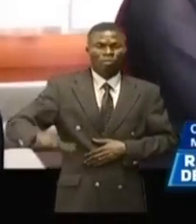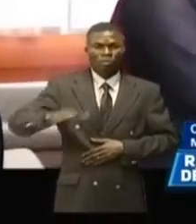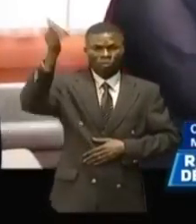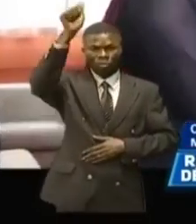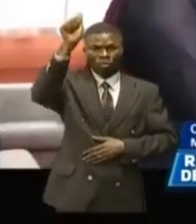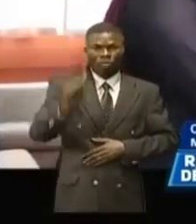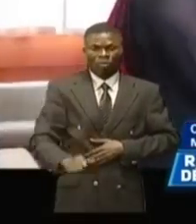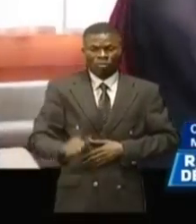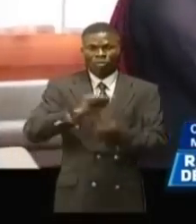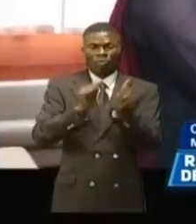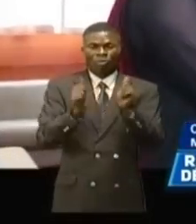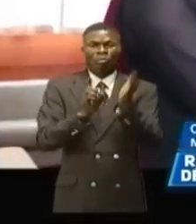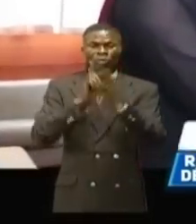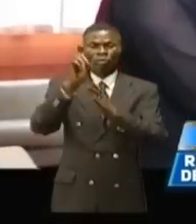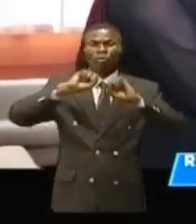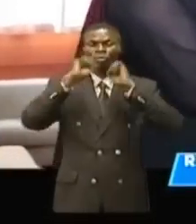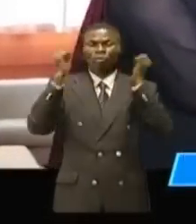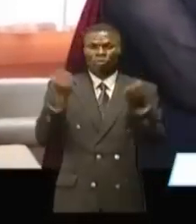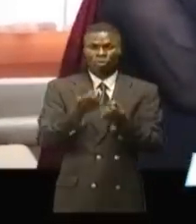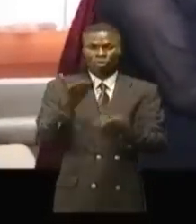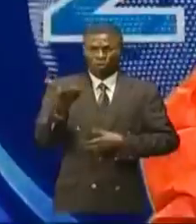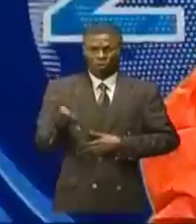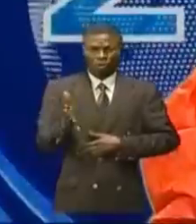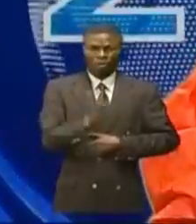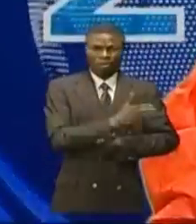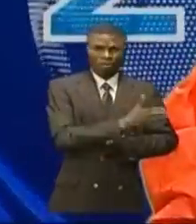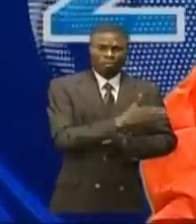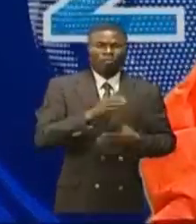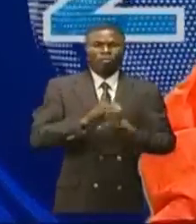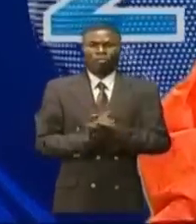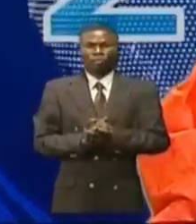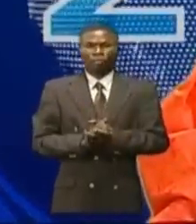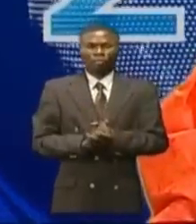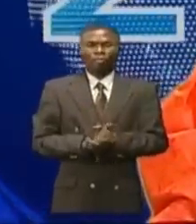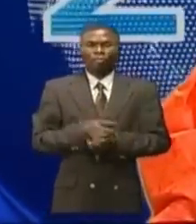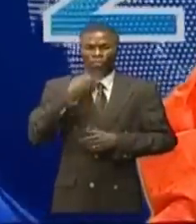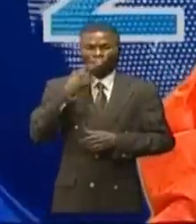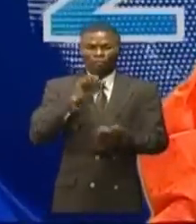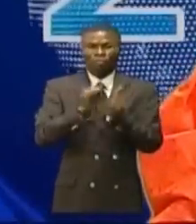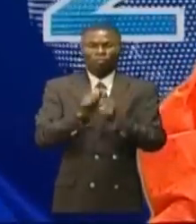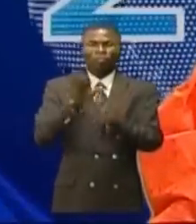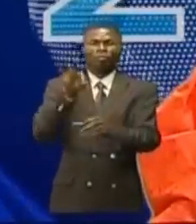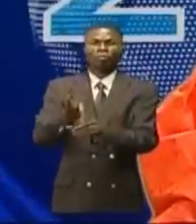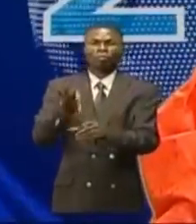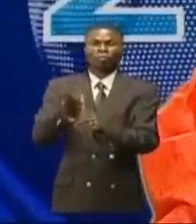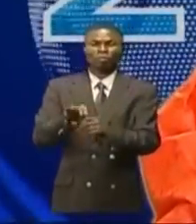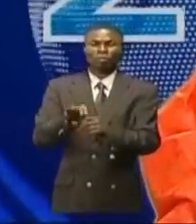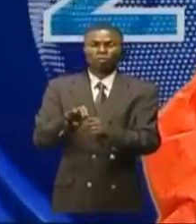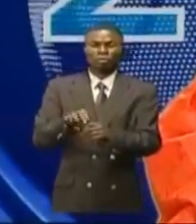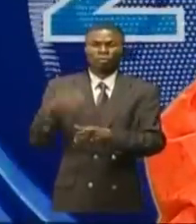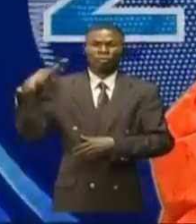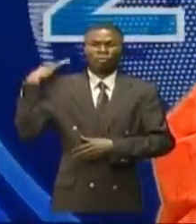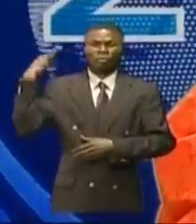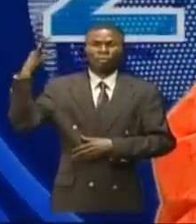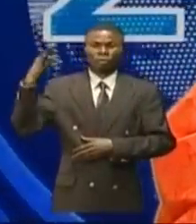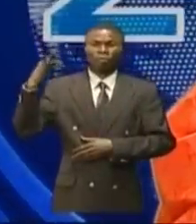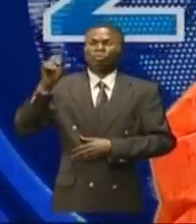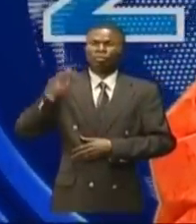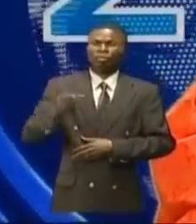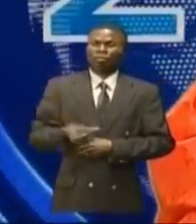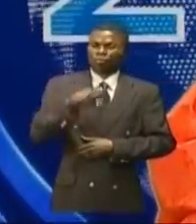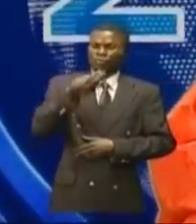en matière du développement social. Parlons processus électoral, dépôt, dossier de candidature aux